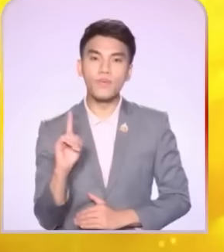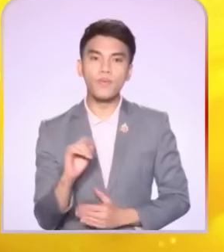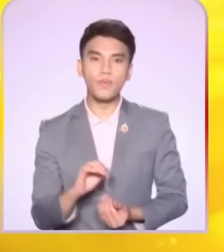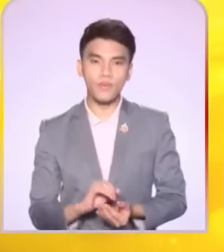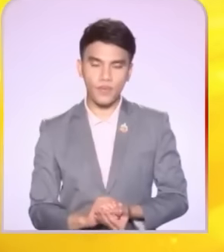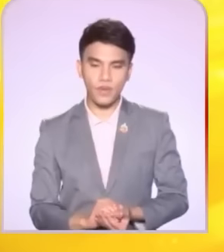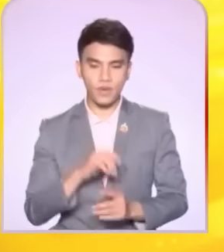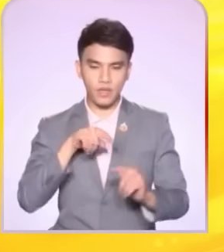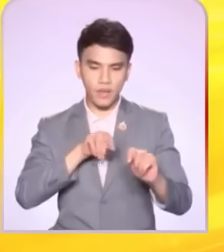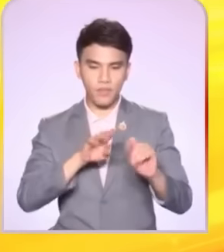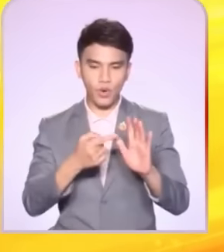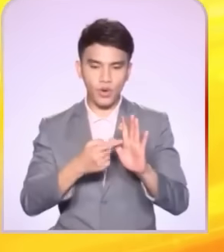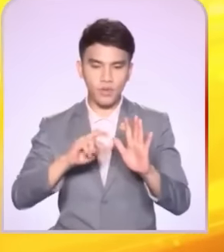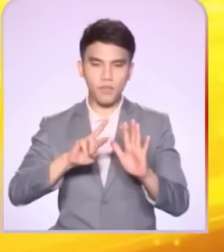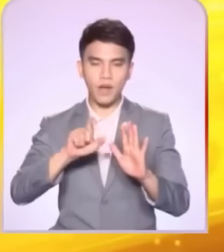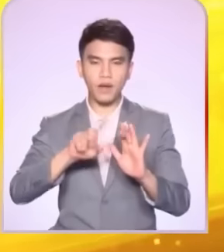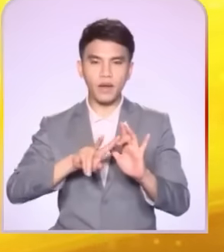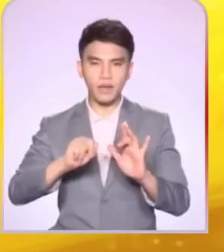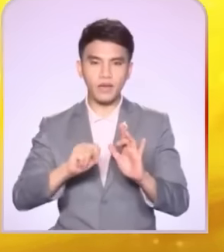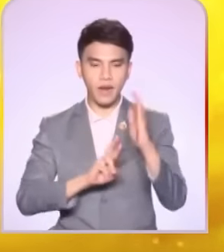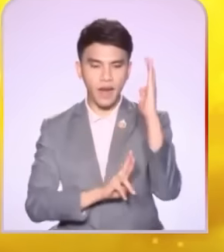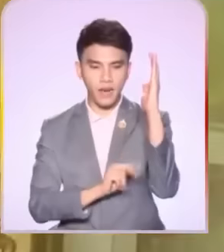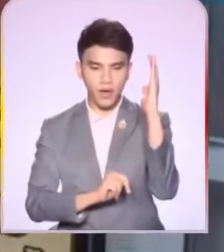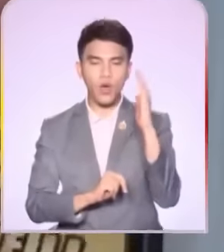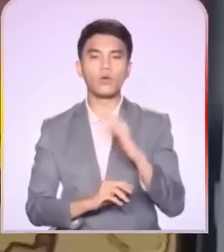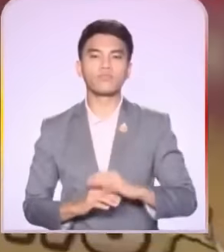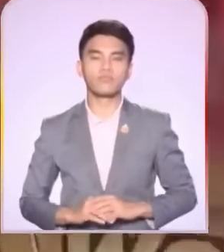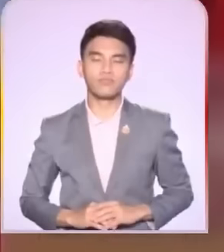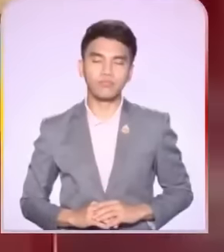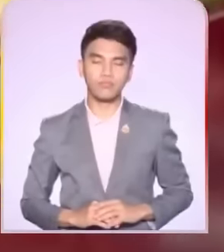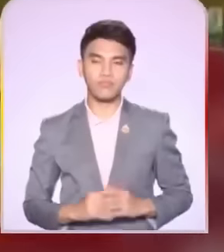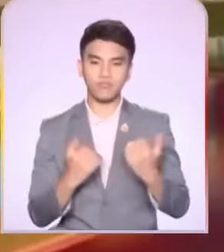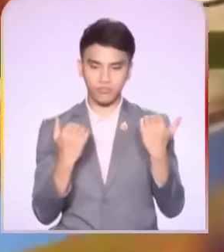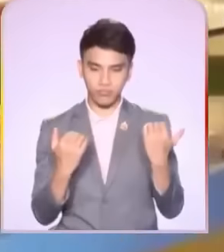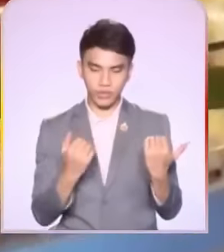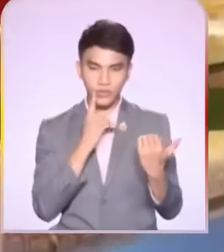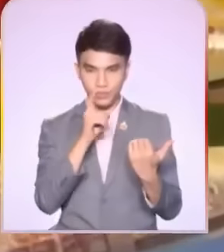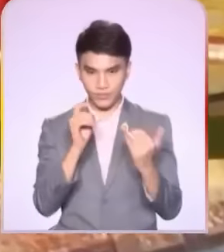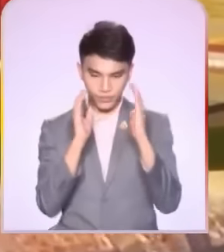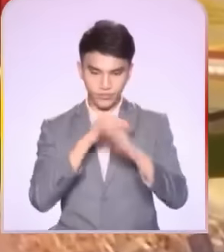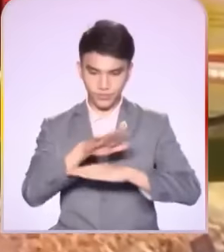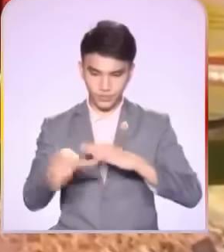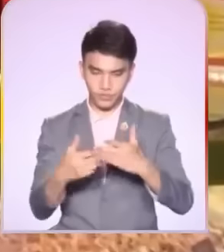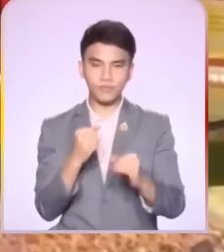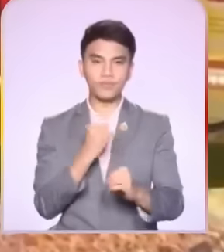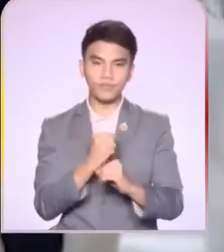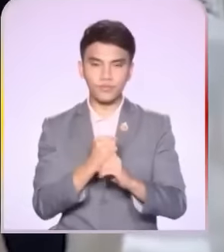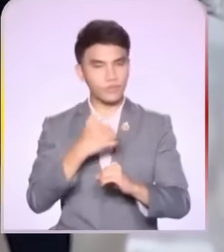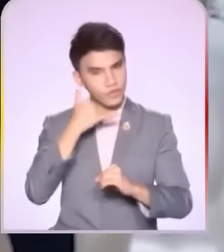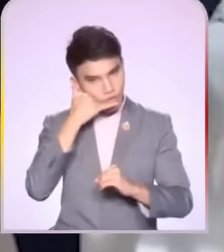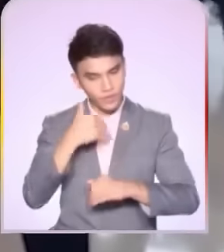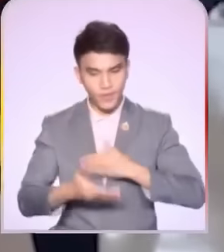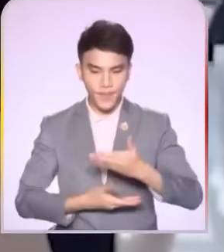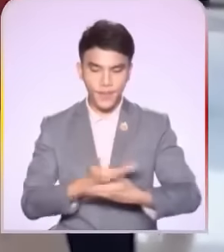ค้าจุดนี้อยู่ในตำบลบางริ้นอำเภอเมืองระนองจังหวัดระนองนะคะก็ไปสอบถามพนักงานขายโทรศัพท์มือถือ